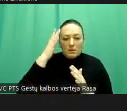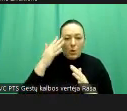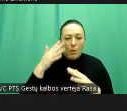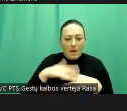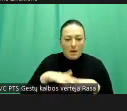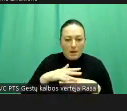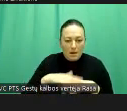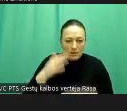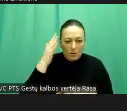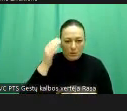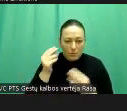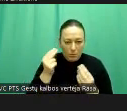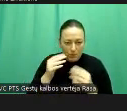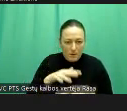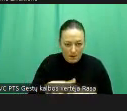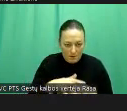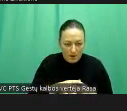matematikoje, bet